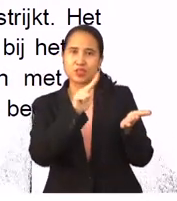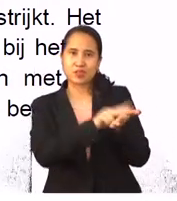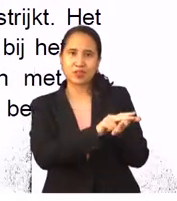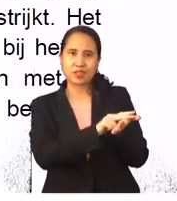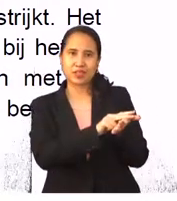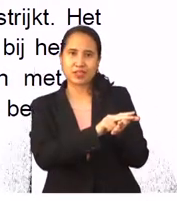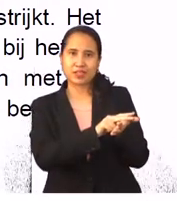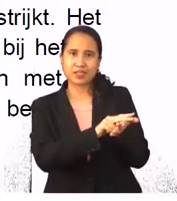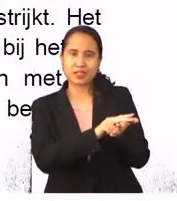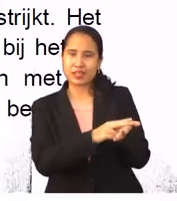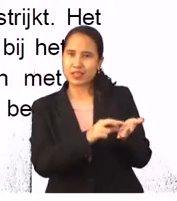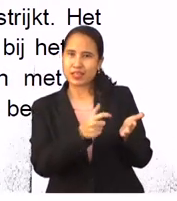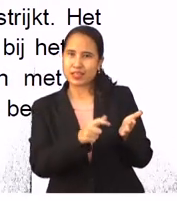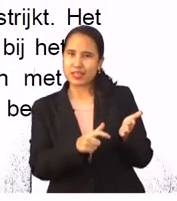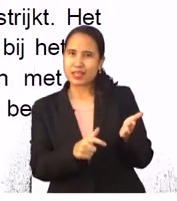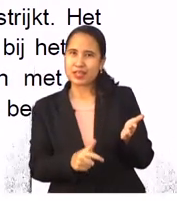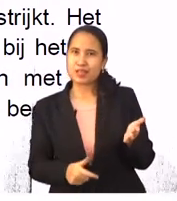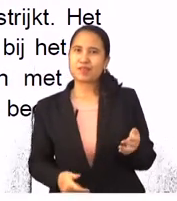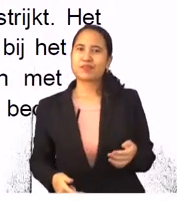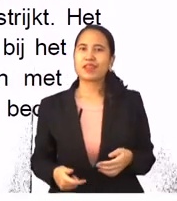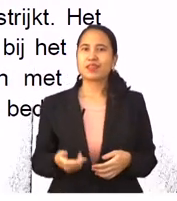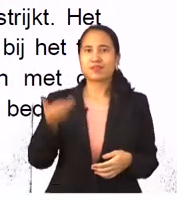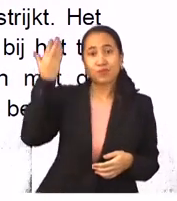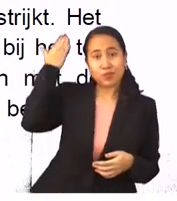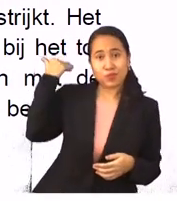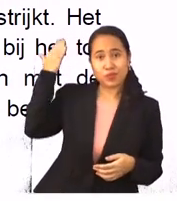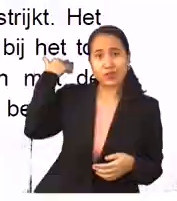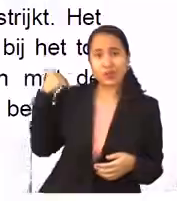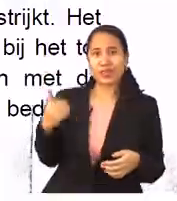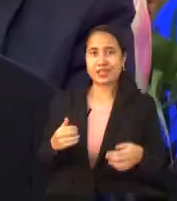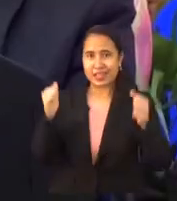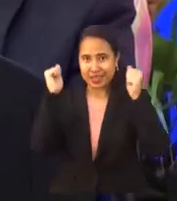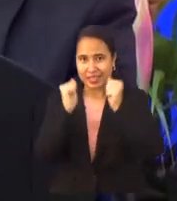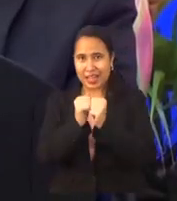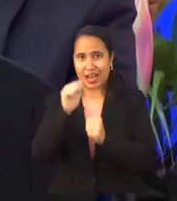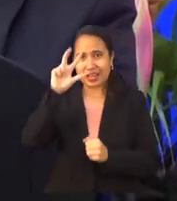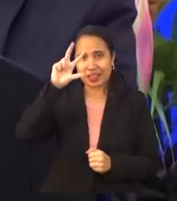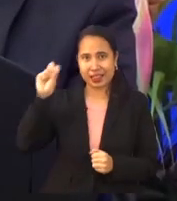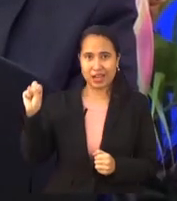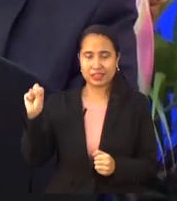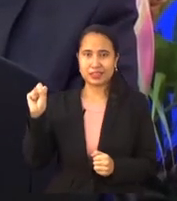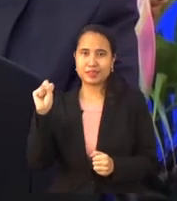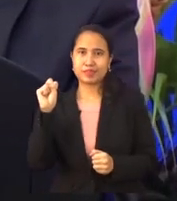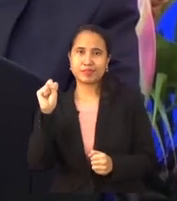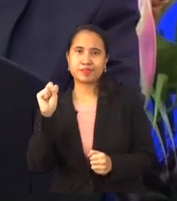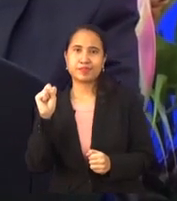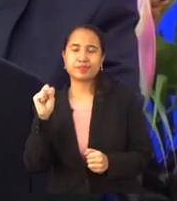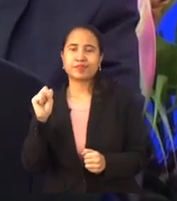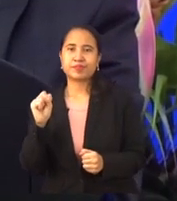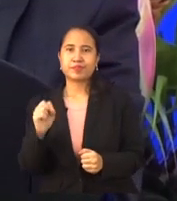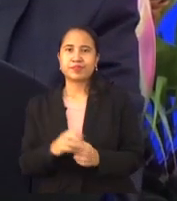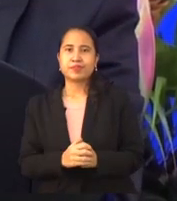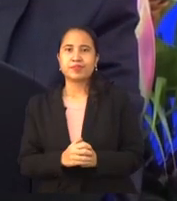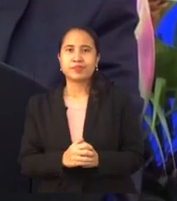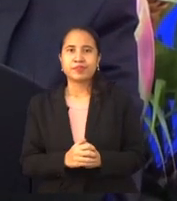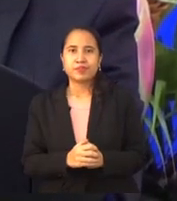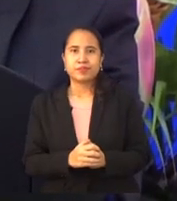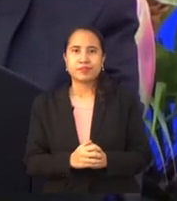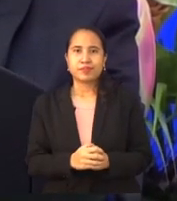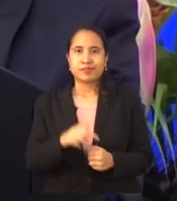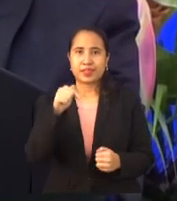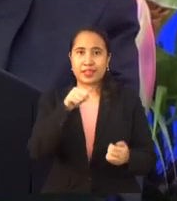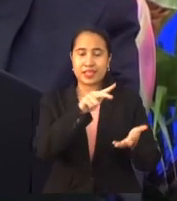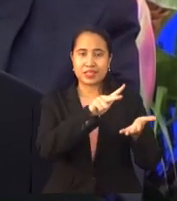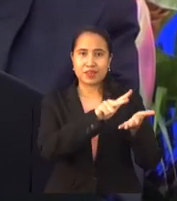het slechts een deel van de jaren 80 bestrijkt. Het voorgaande impliceert volgens de memorie van toelichting van deze